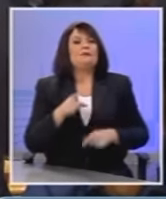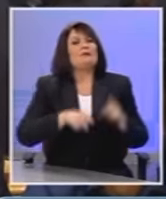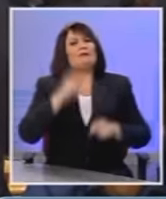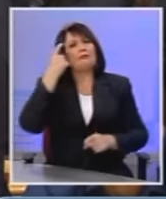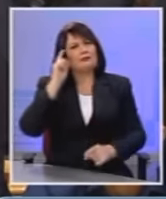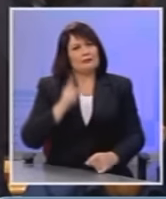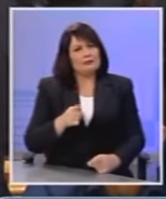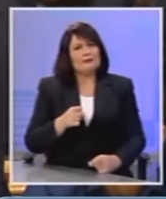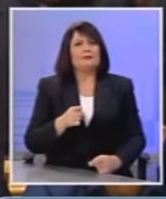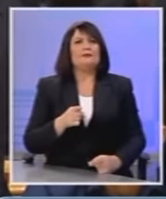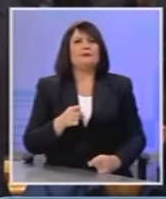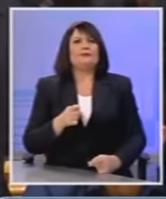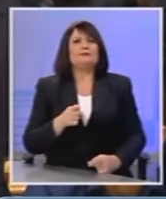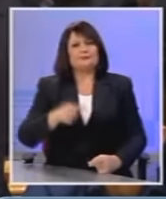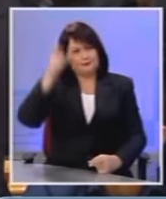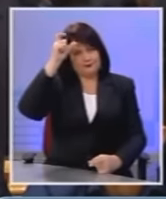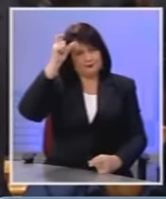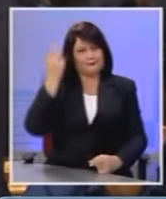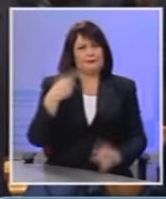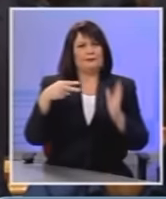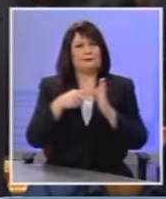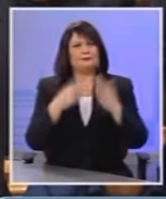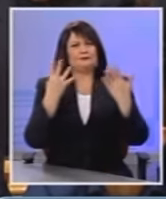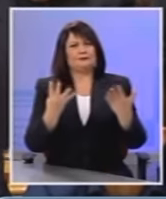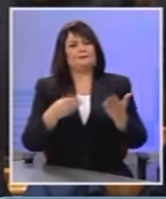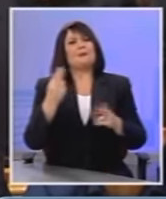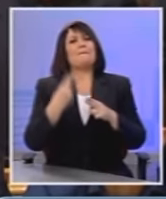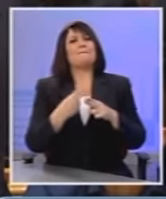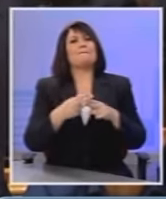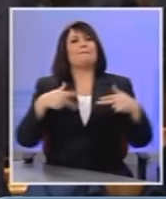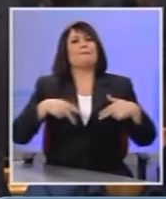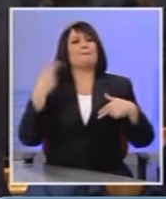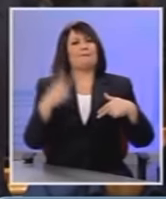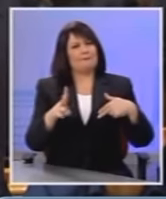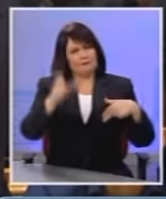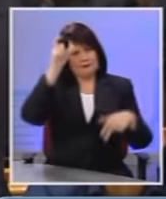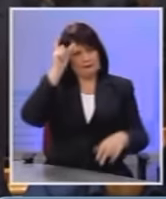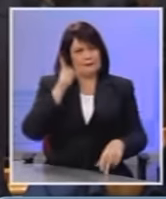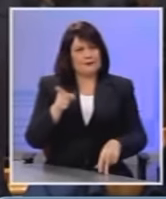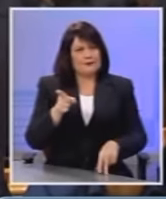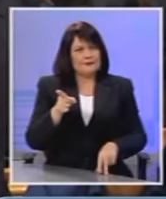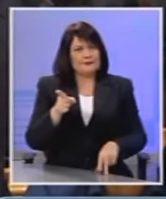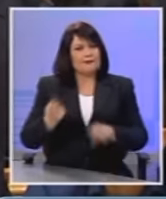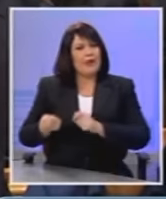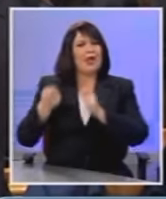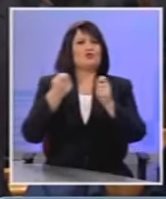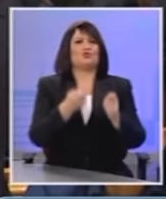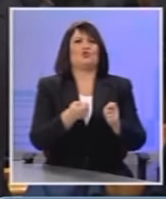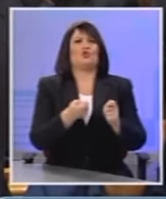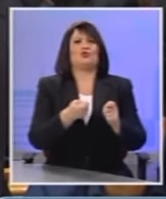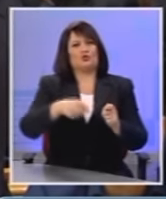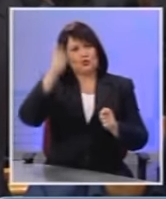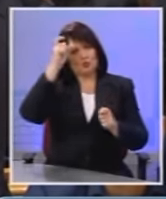γνωρίζουν, η Άγκυρα από το 2009 επίσημα, η κυβέρνηση τουρκική, έχει εξουσιοδοτήσει την